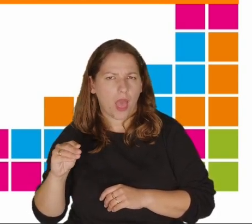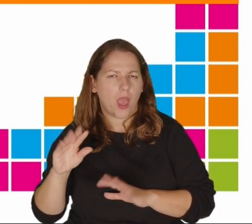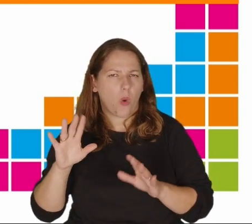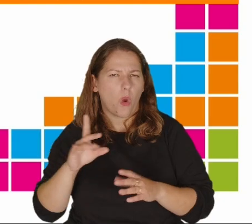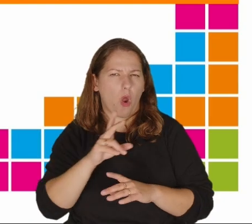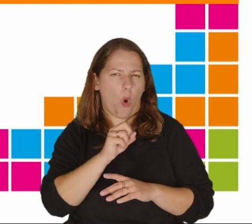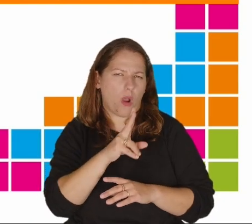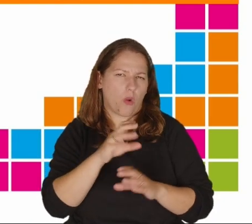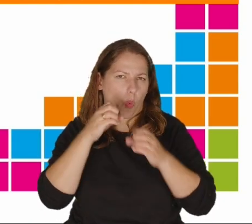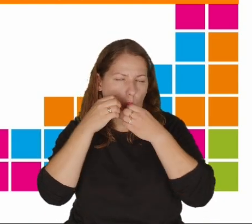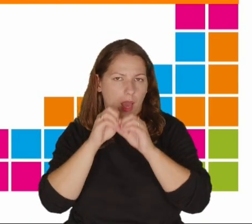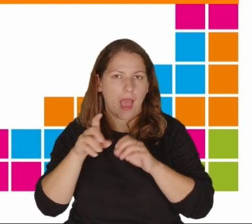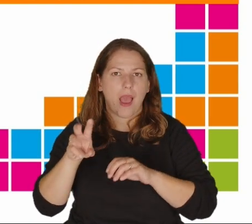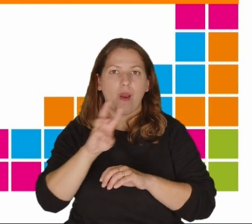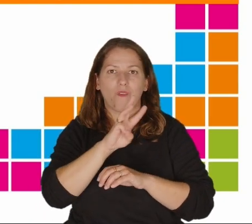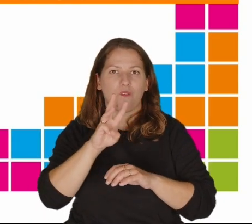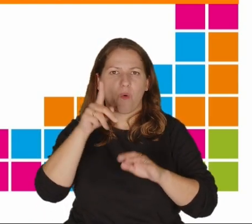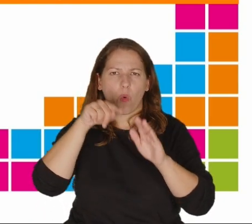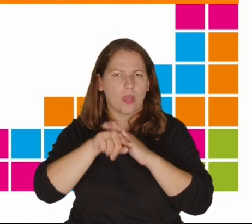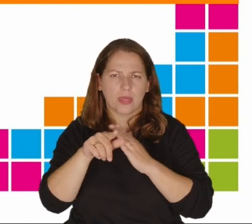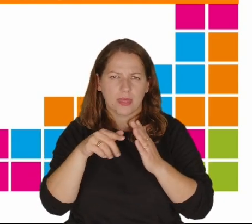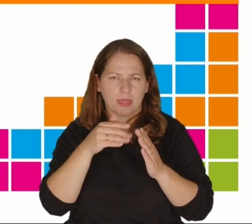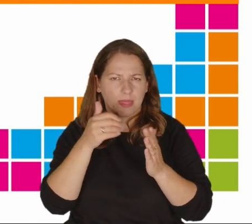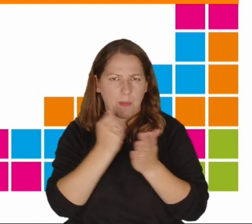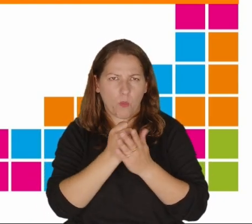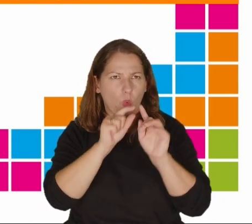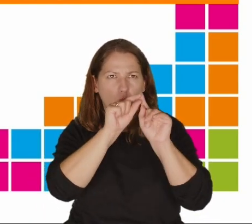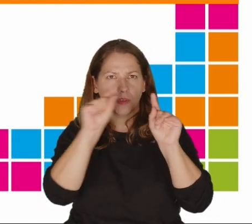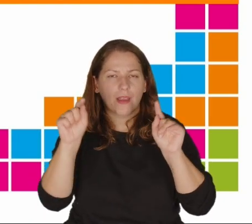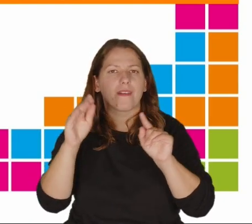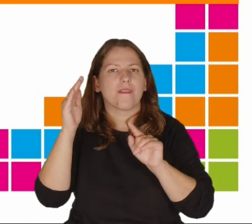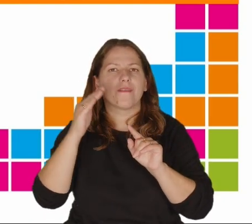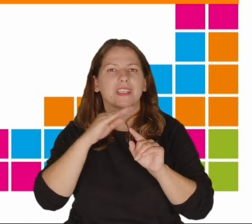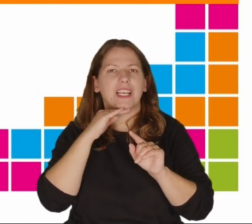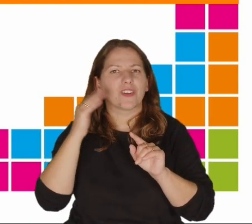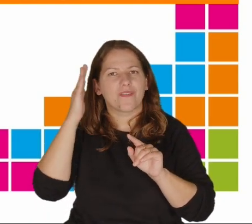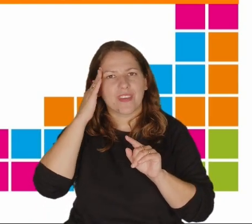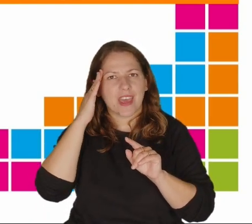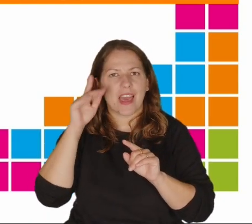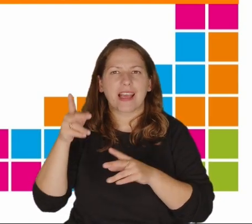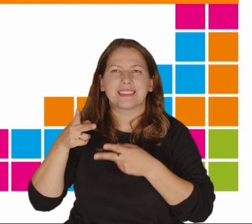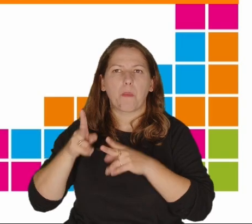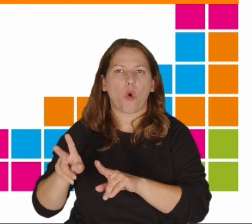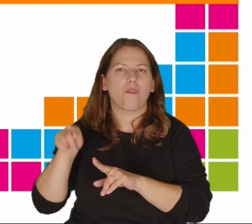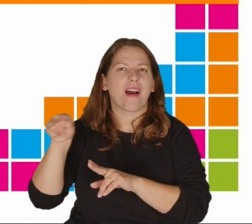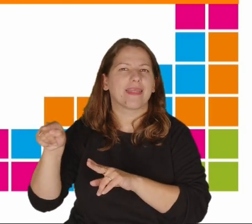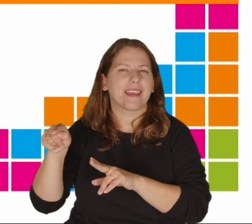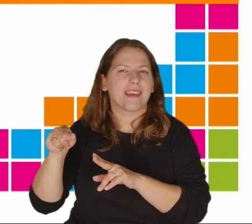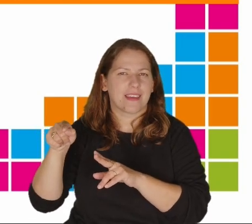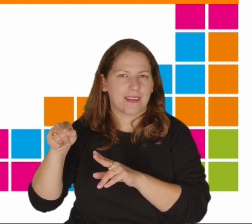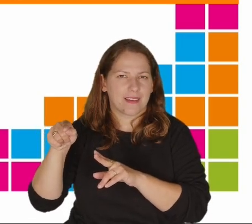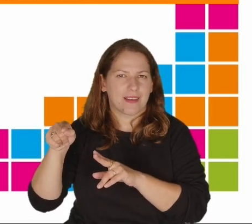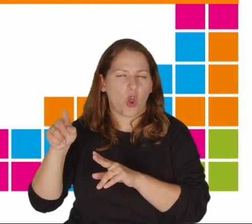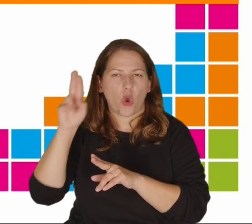musi wpisać adresu, tylko wystarczy, że wie, jak zablokowany jest telefon rodzica,